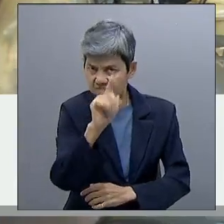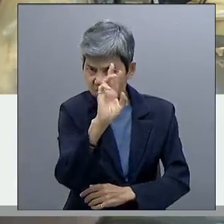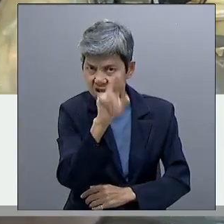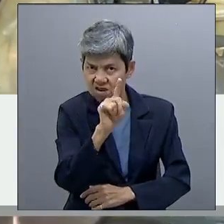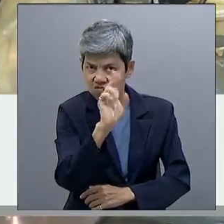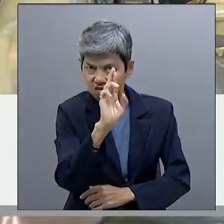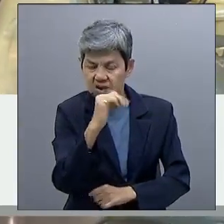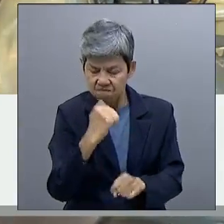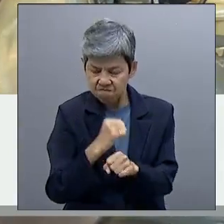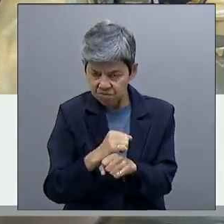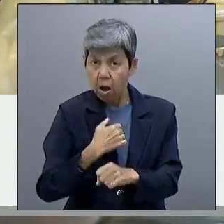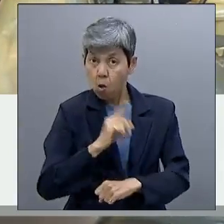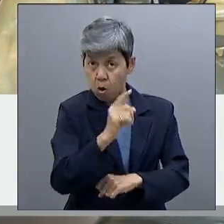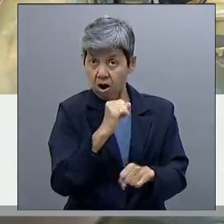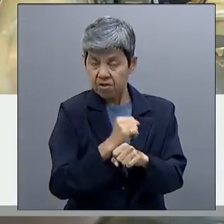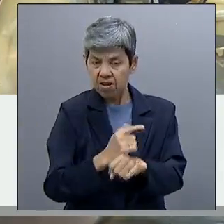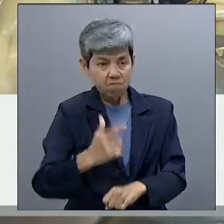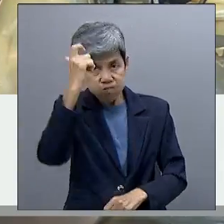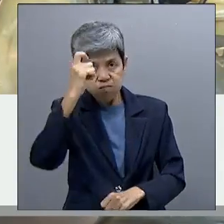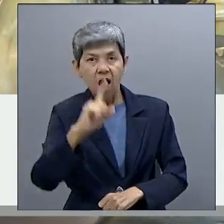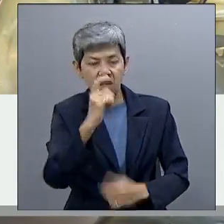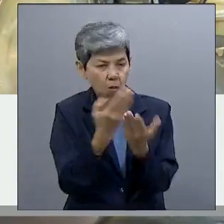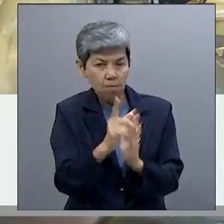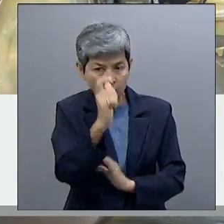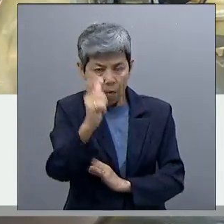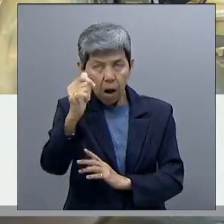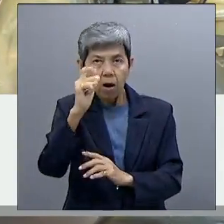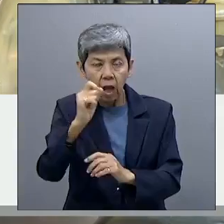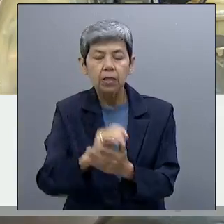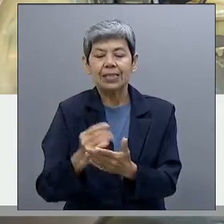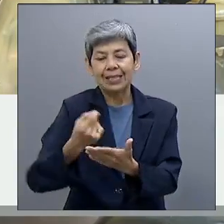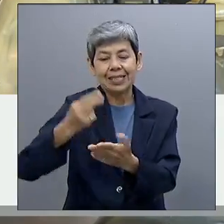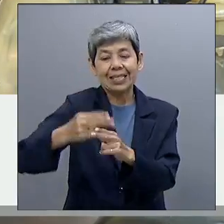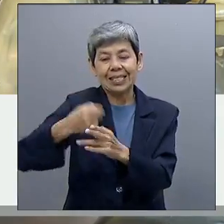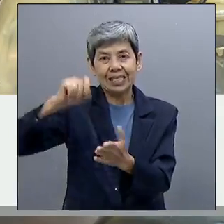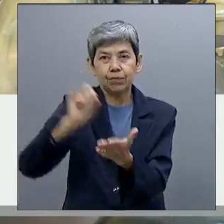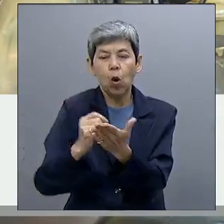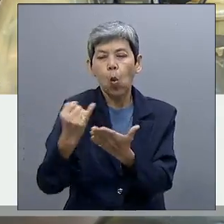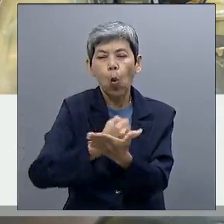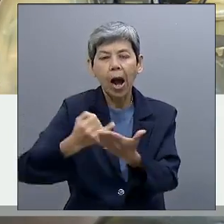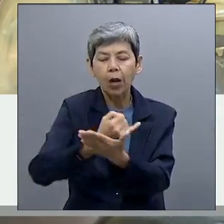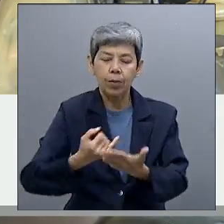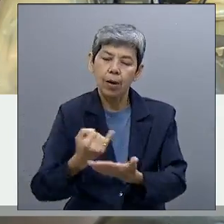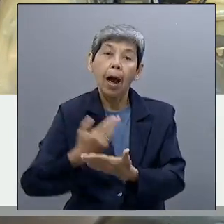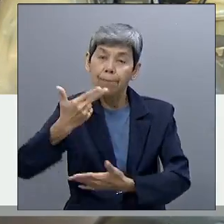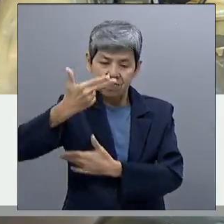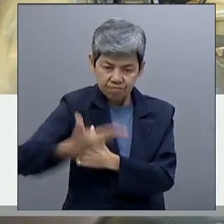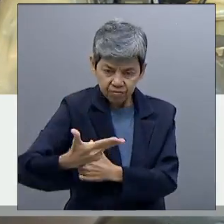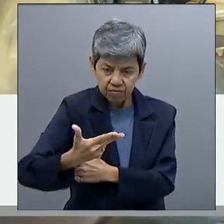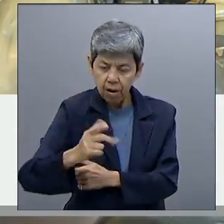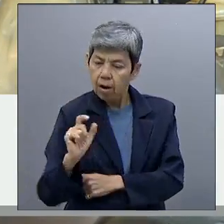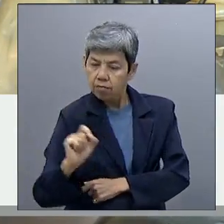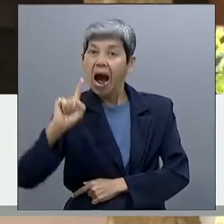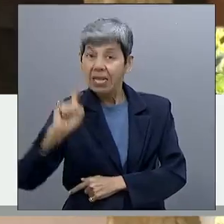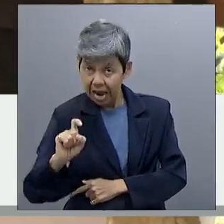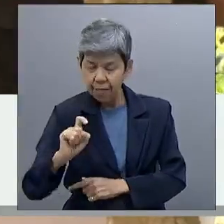เลยพร้อมกับข่มขู่ว่าจะยิงทิ้งทั้งครอบครัวลงท้ายด้วยการวาดรูปปืนสั้นและคำว่าตายค่ะ